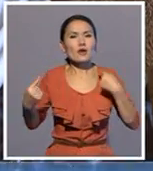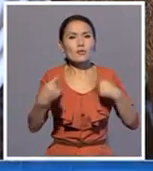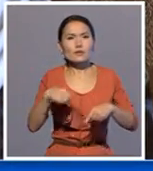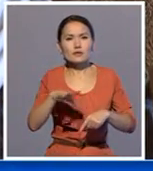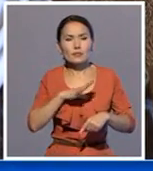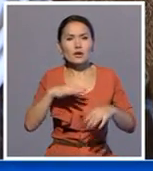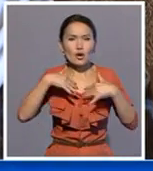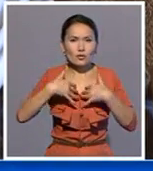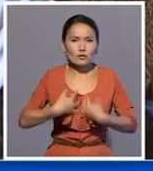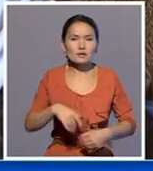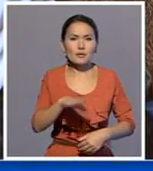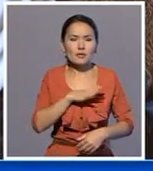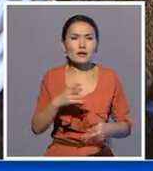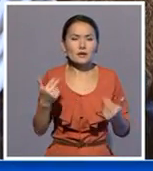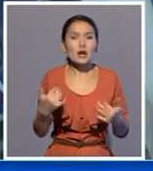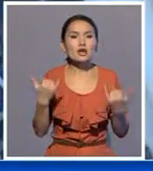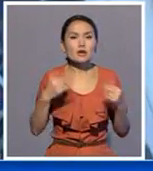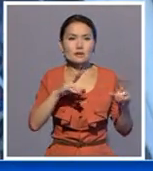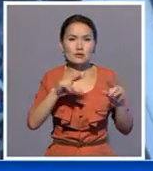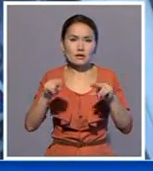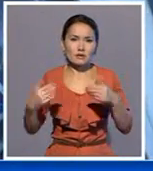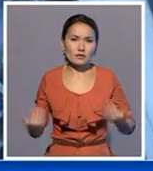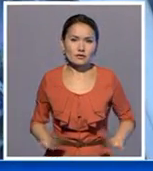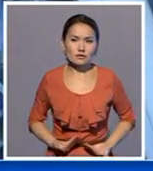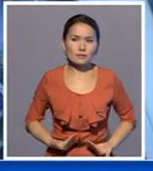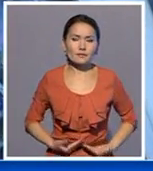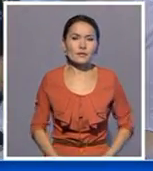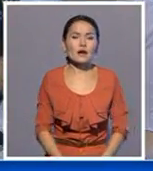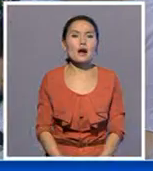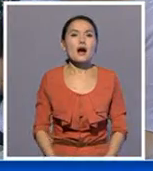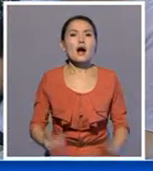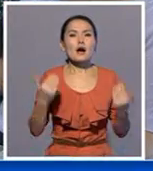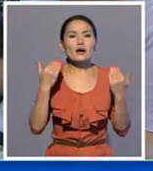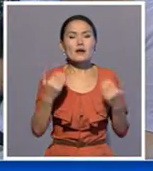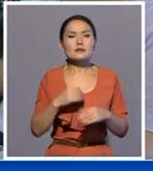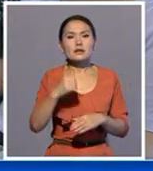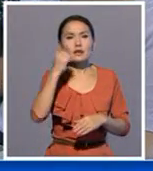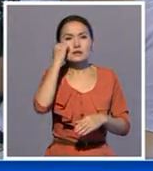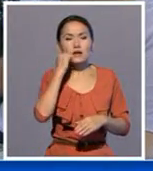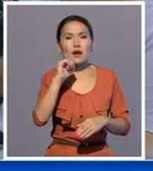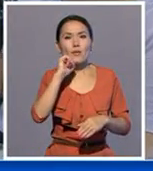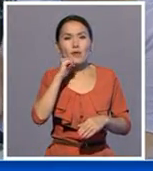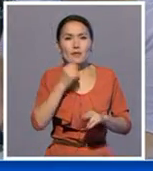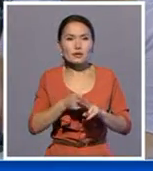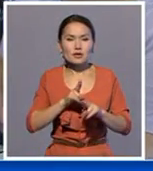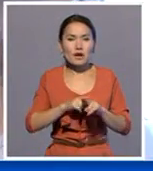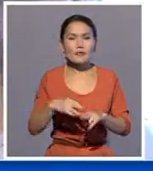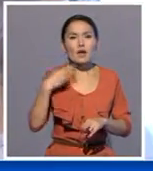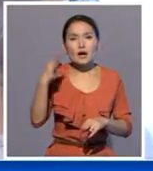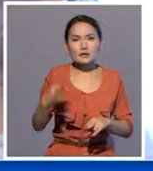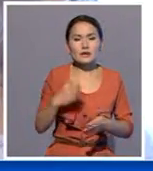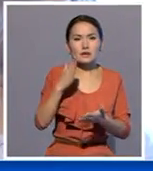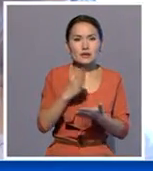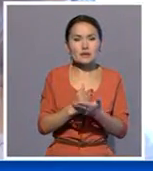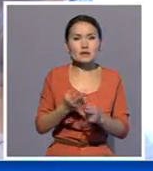өтті. Жақсы заманға кезі болдық. Бүгінде қартайғанда бір балаға айналған қарт ананы келіні Зетай Баймұханова бағып отыр.